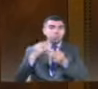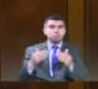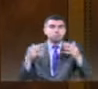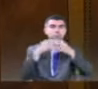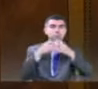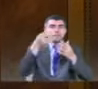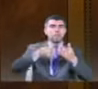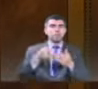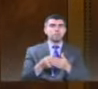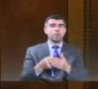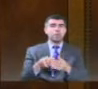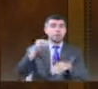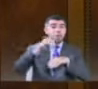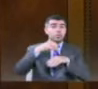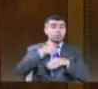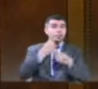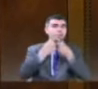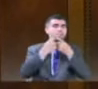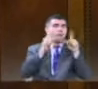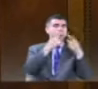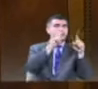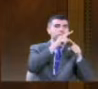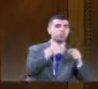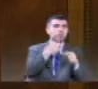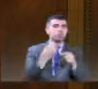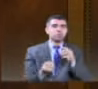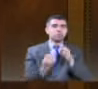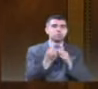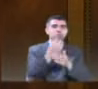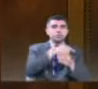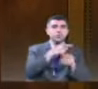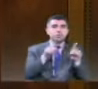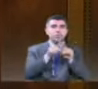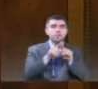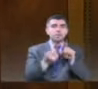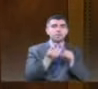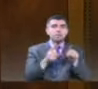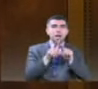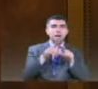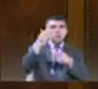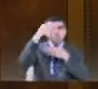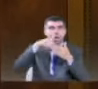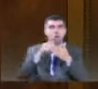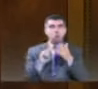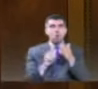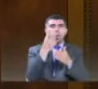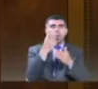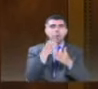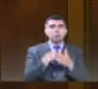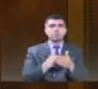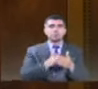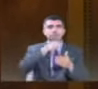دول، ما هي إلا نماذج على مؤشرات النجاح وزيادة منسوب الثقة في بلادنا، وهو ما نعتز